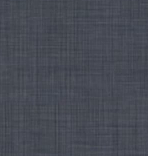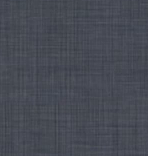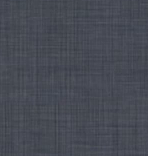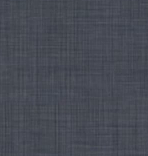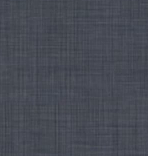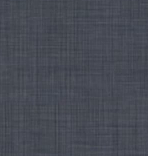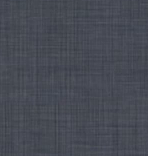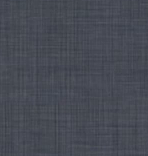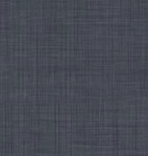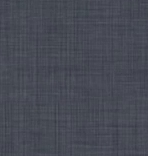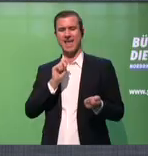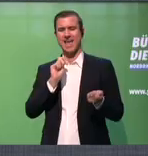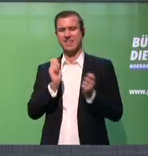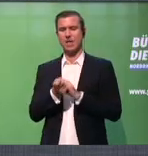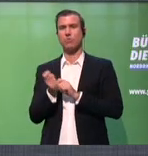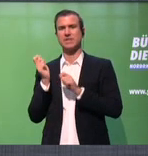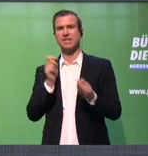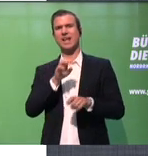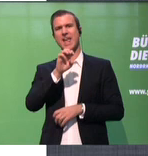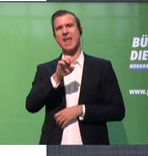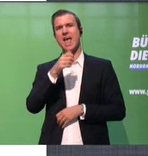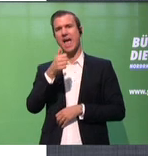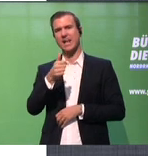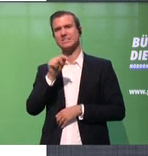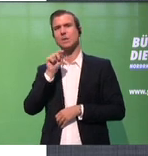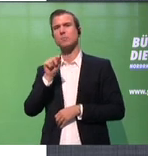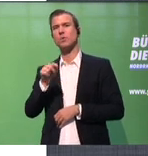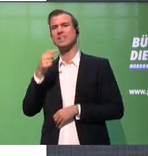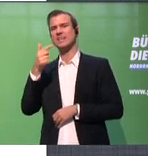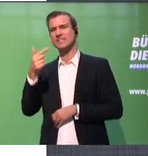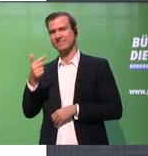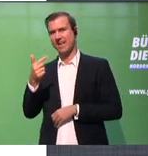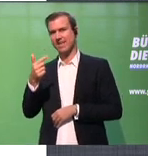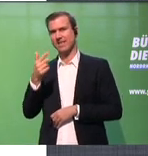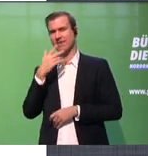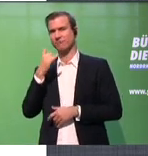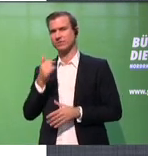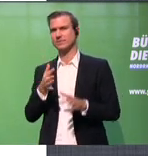zum Änderungsantrag E1.2 kommen.